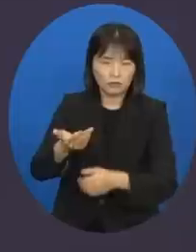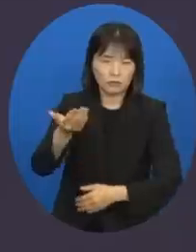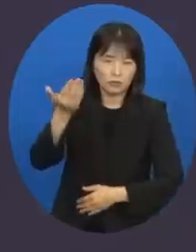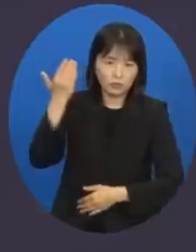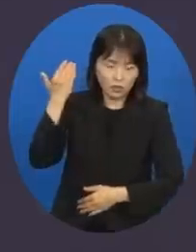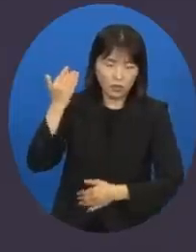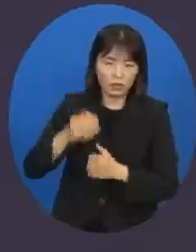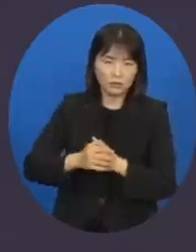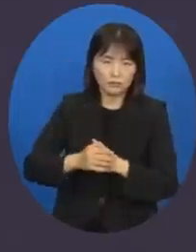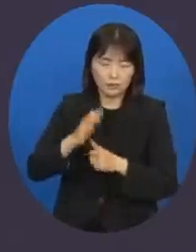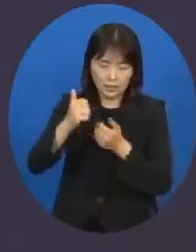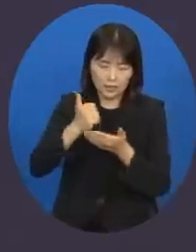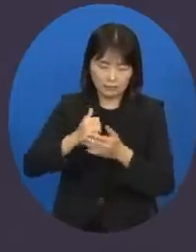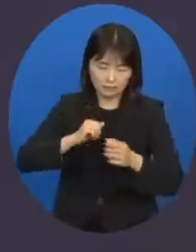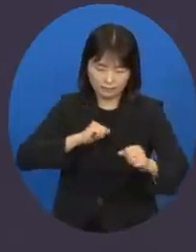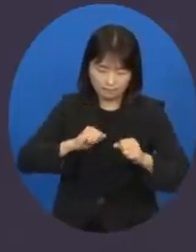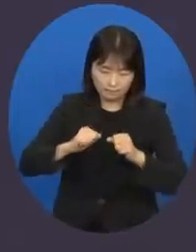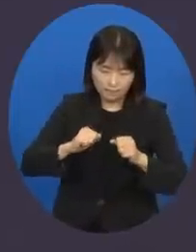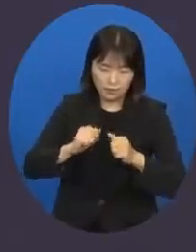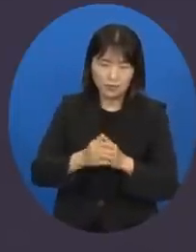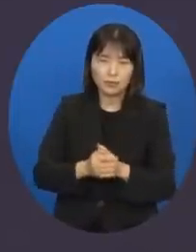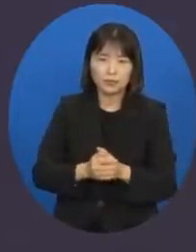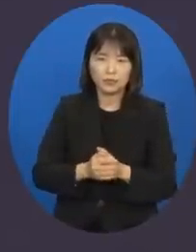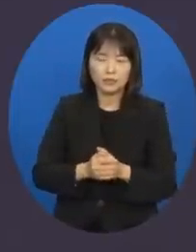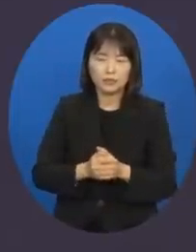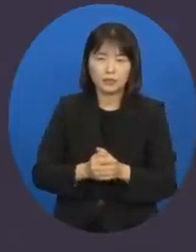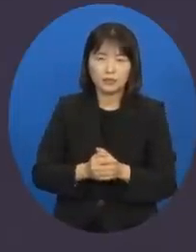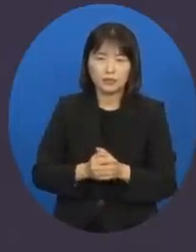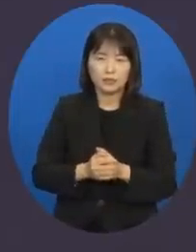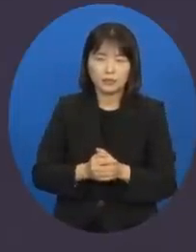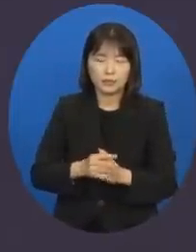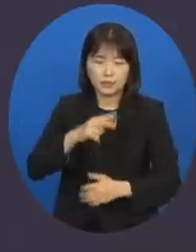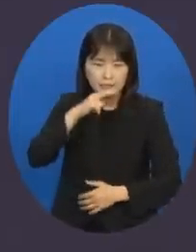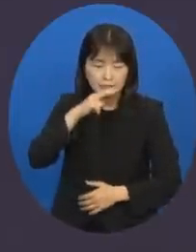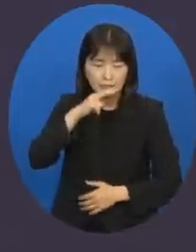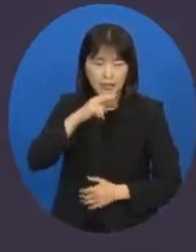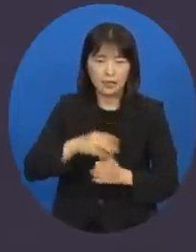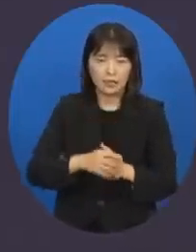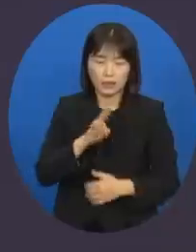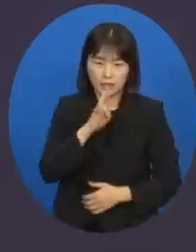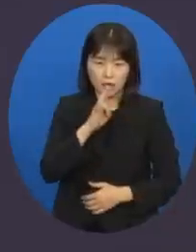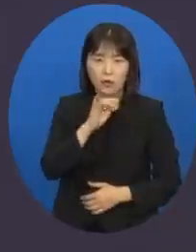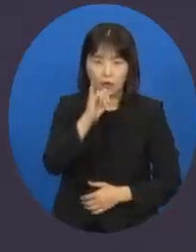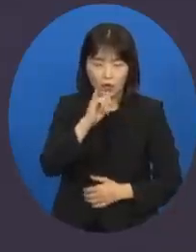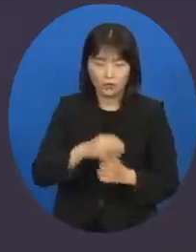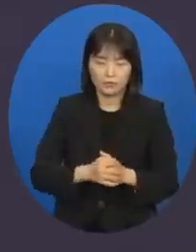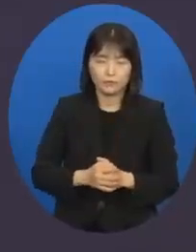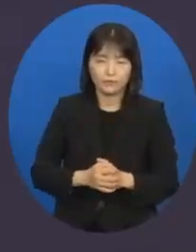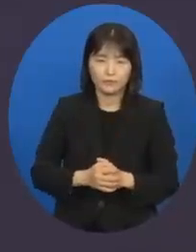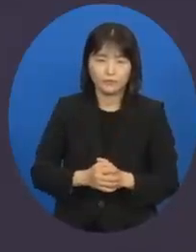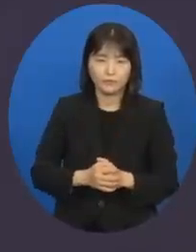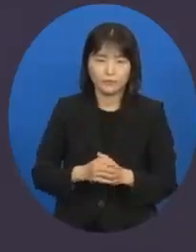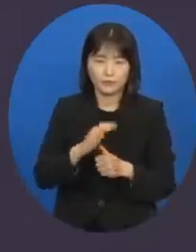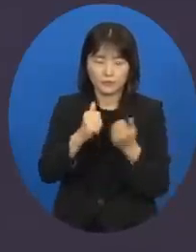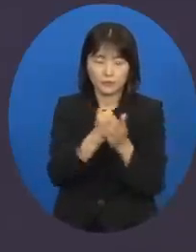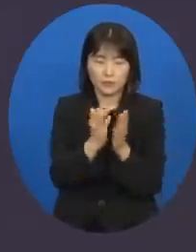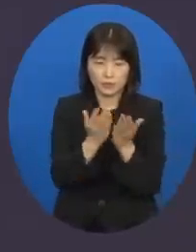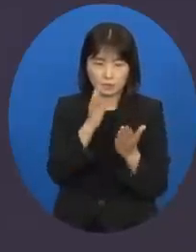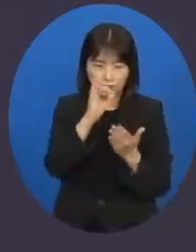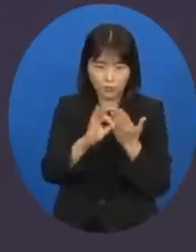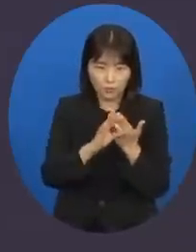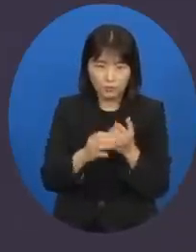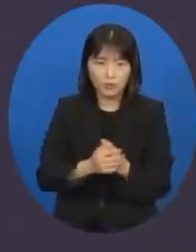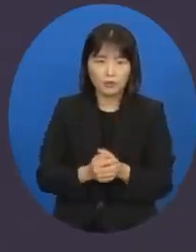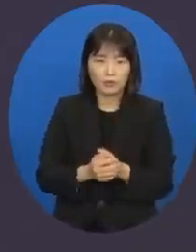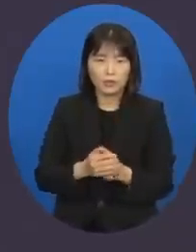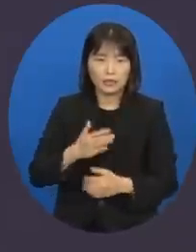했던 이사야 선지자가 사실상 예언을 했던 말씀이었습니다. 이사야 53장 12절 말씀입니다. 그러므로 내가